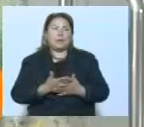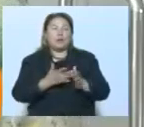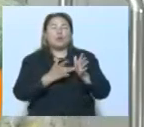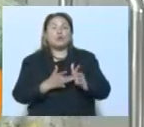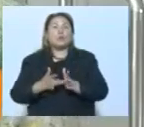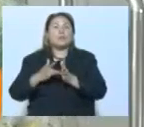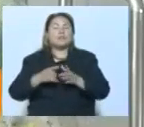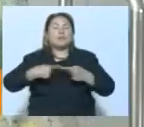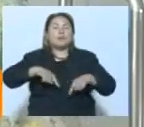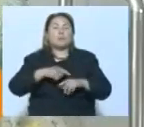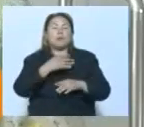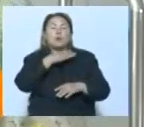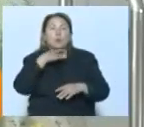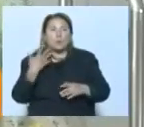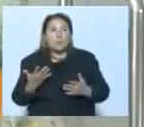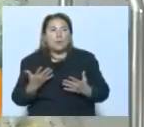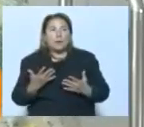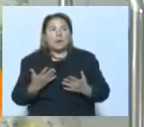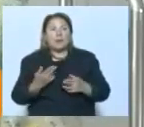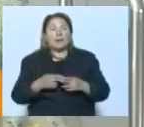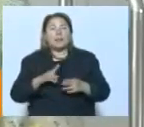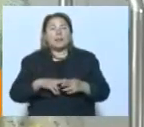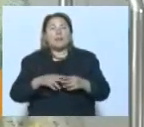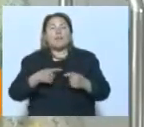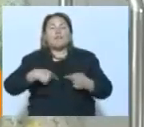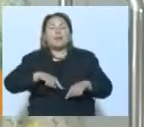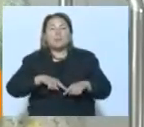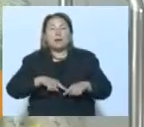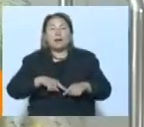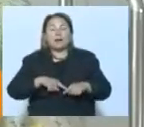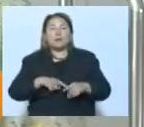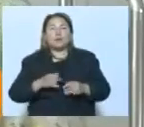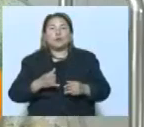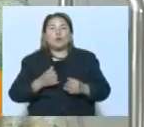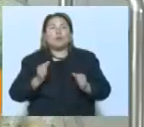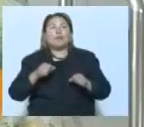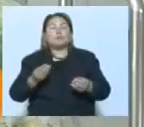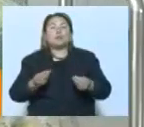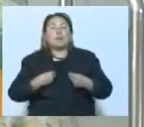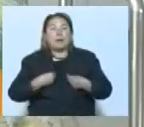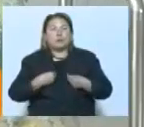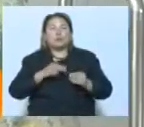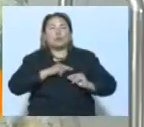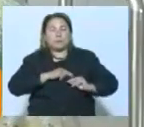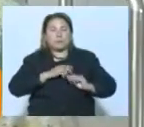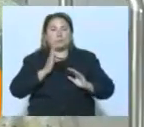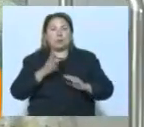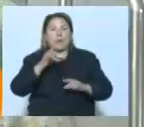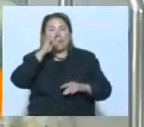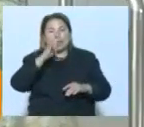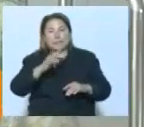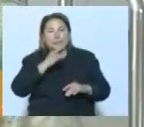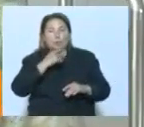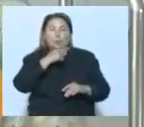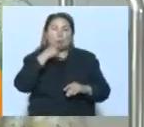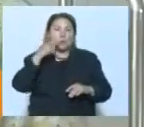туристік фирмалар көп. Осы фирмалар маған ұсыныс берсе, мен жұмыс істей аламын. Қазақша да білем,